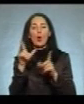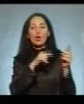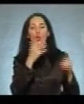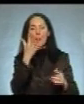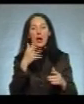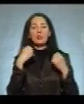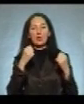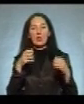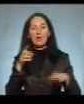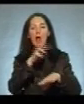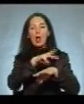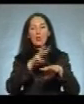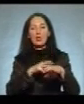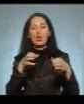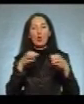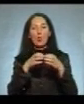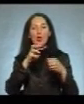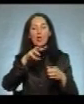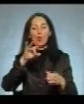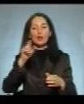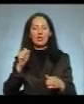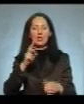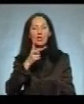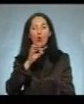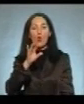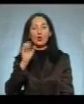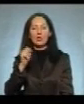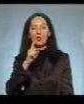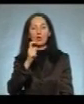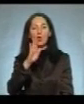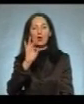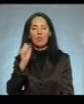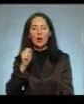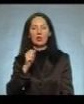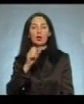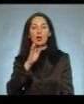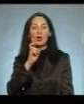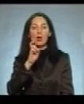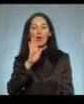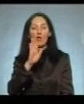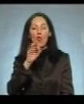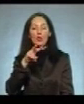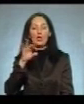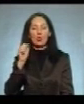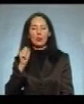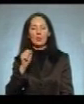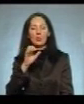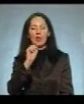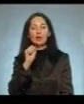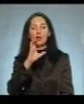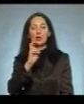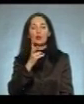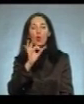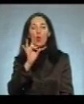Капітан команди Ігор Музичка, Андрій Конюшенко, Павло Хвас, Ігор Івасишин, Богдан Голенюк. Андрій Скоробагатов виступатиме